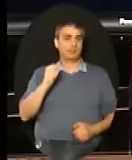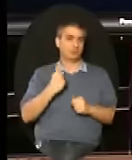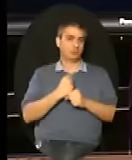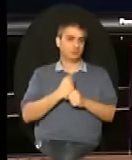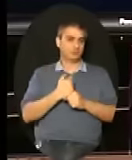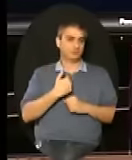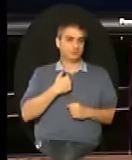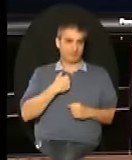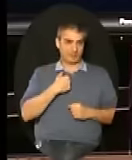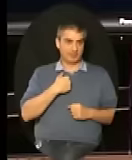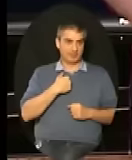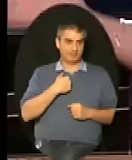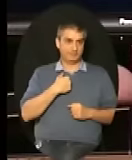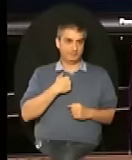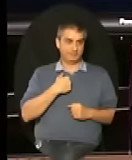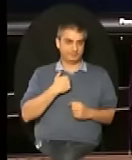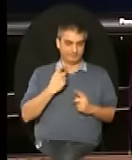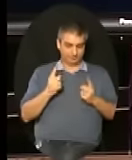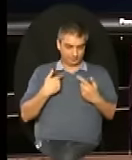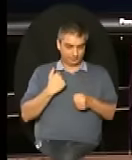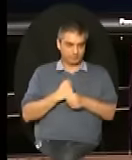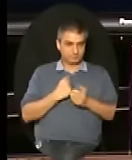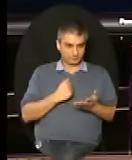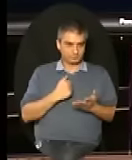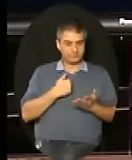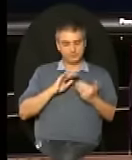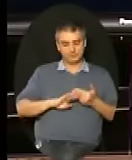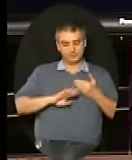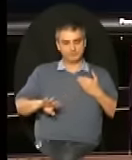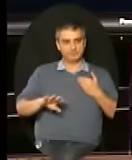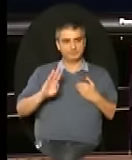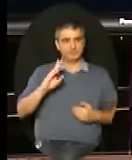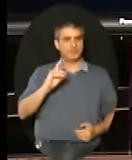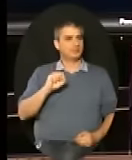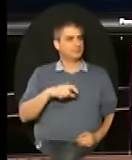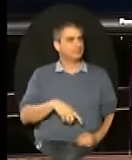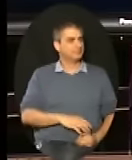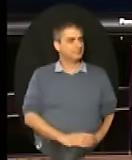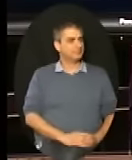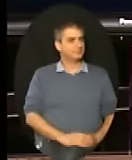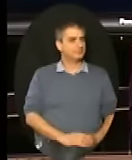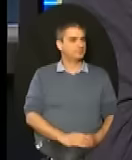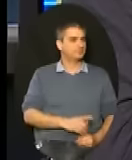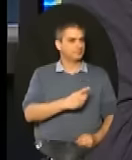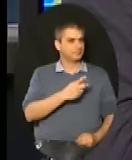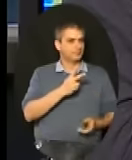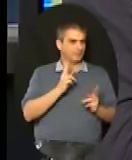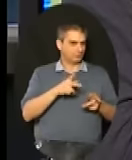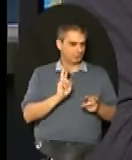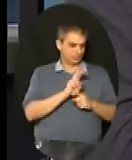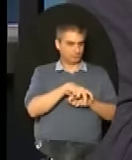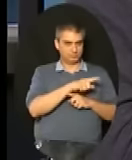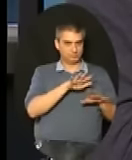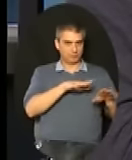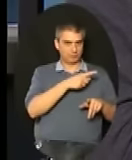ולכן אני דווקא באירועים שאני עושה, מבודדת את ה-BDS, פועלת נגד אנטישמיות. זה נשמע כמו אפשרות פוזיטיבית להצטרף